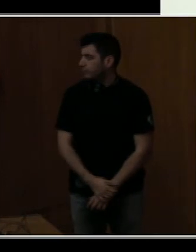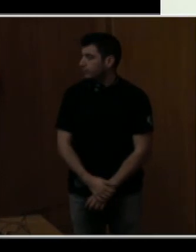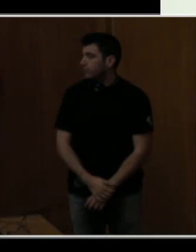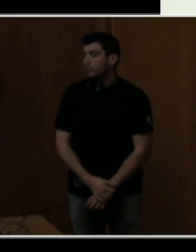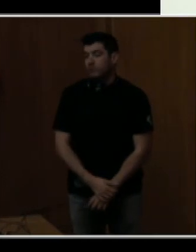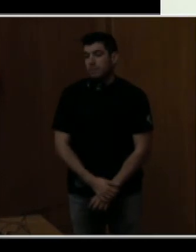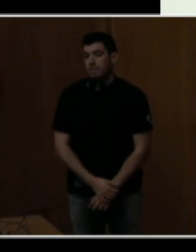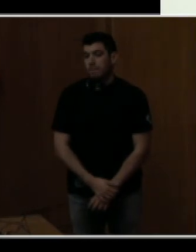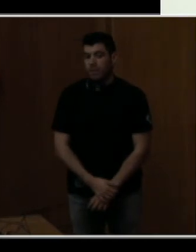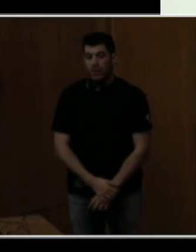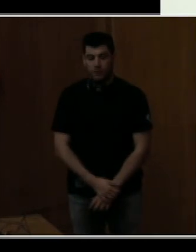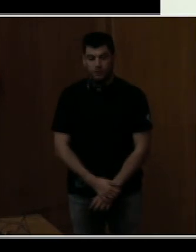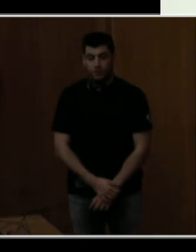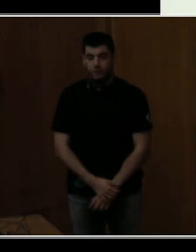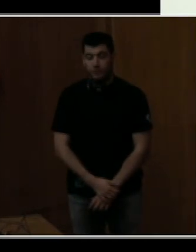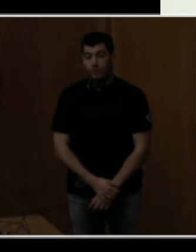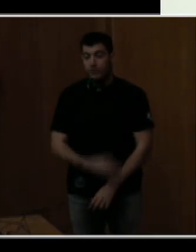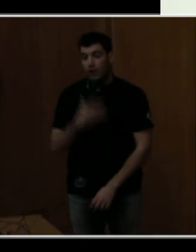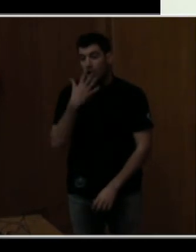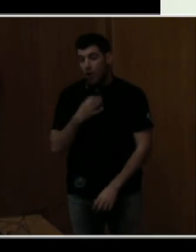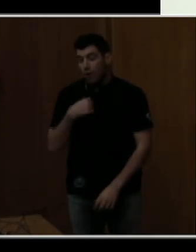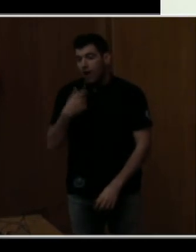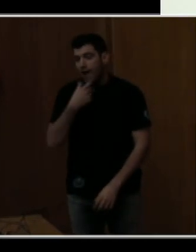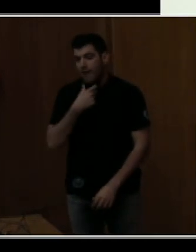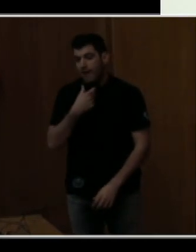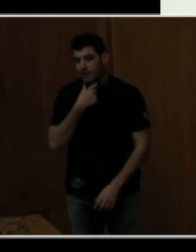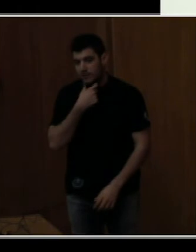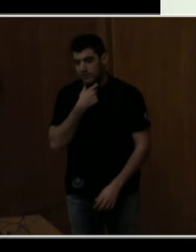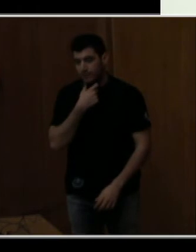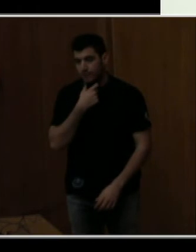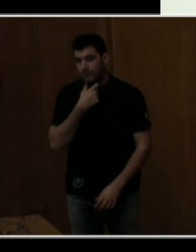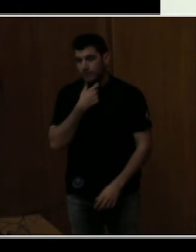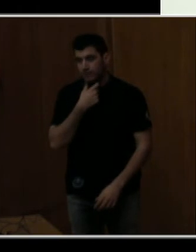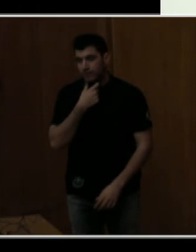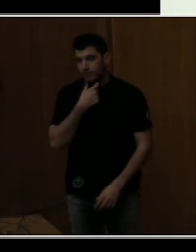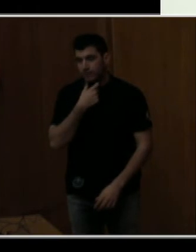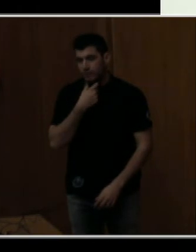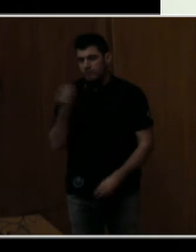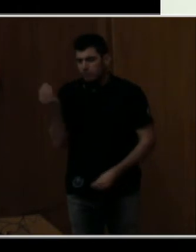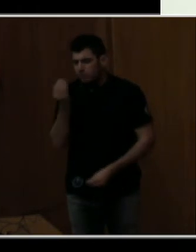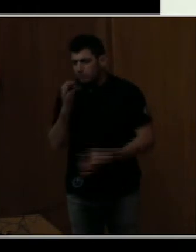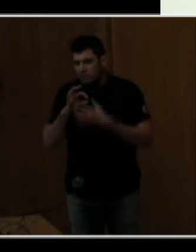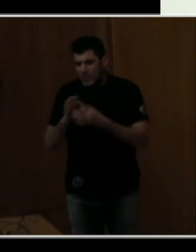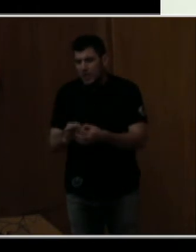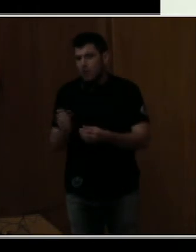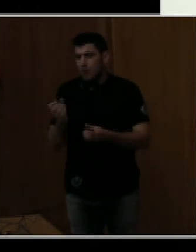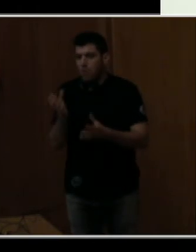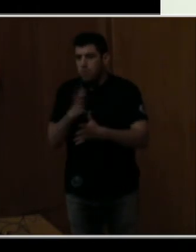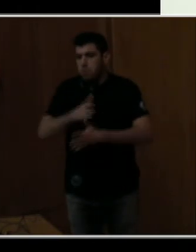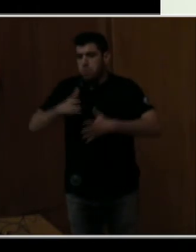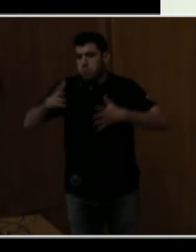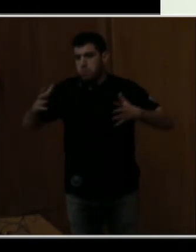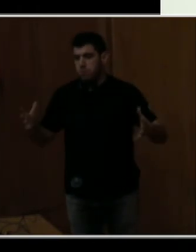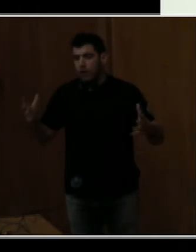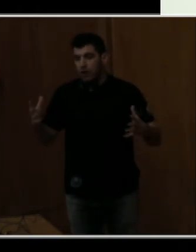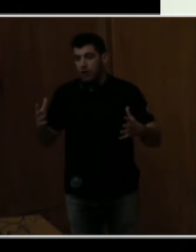Επειδή όμως οι ανάγκες επανέρχοντας είναι όλο και συνεχώς μεγαλώνουν